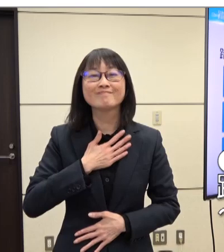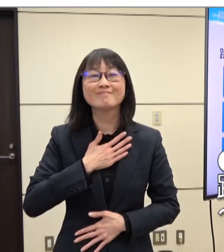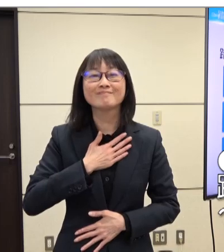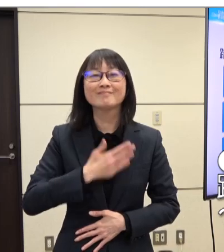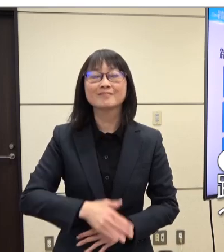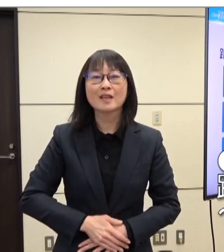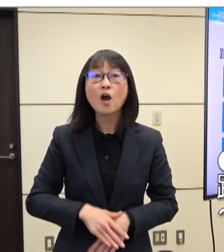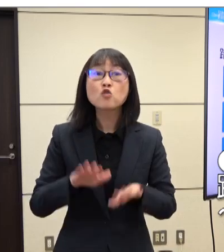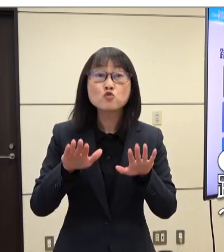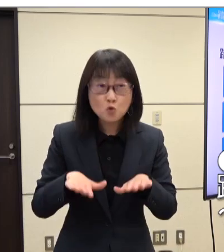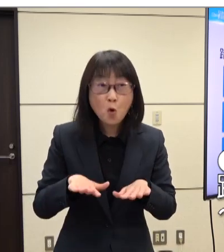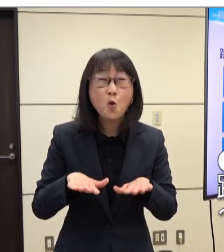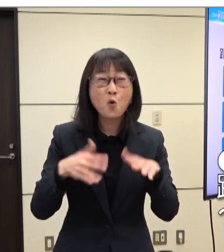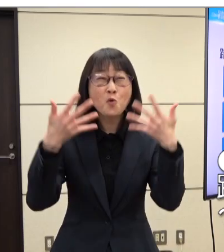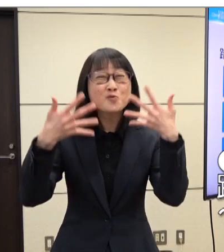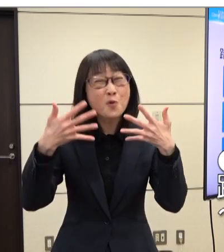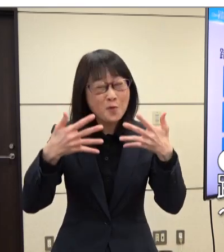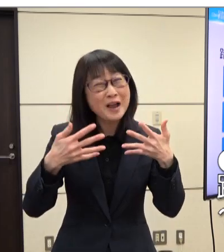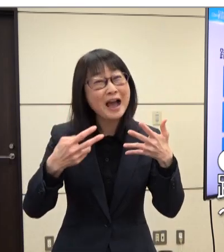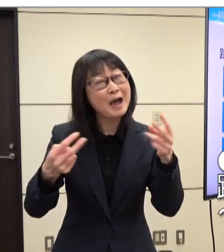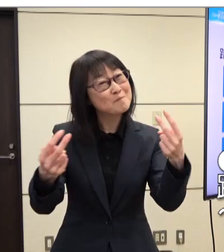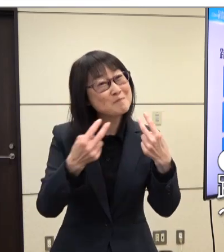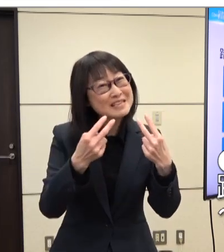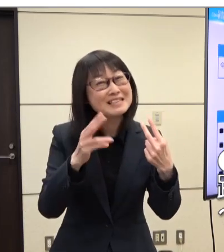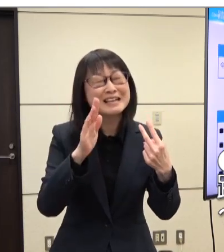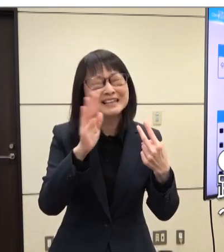今日はちょっと動画流しませんので、